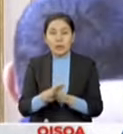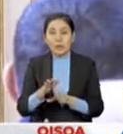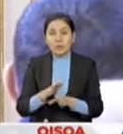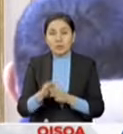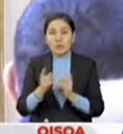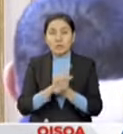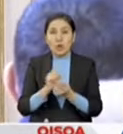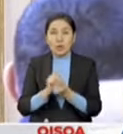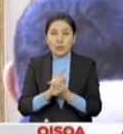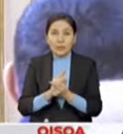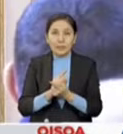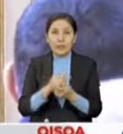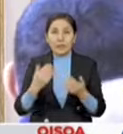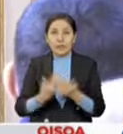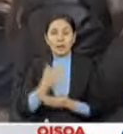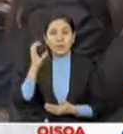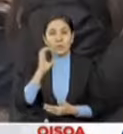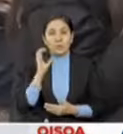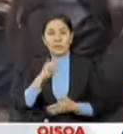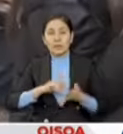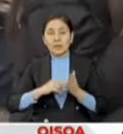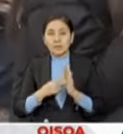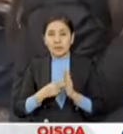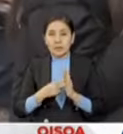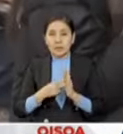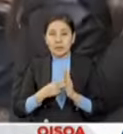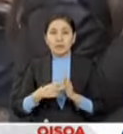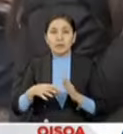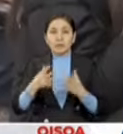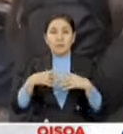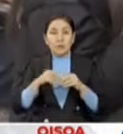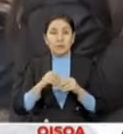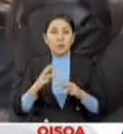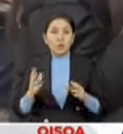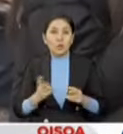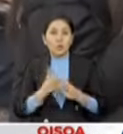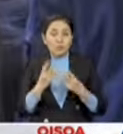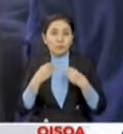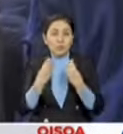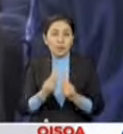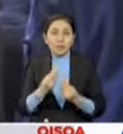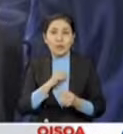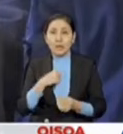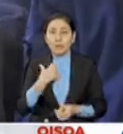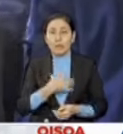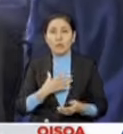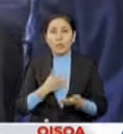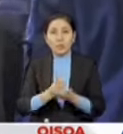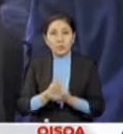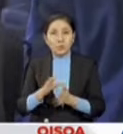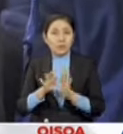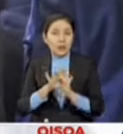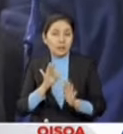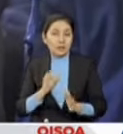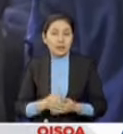oshirilayotgan islohotlar yangi O'zbekiston strategiyasida jamiyatning ruhini belgilab beruvchi eng muhim yo'l sifatida bejiz